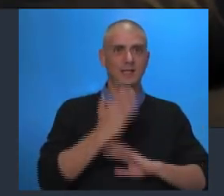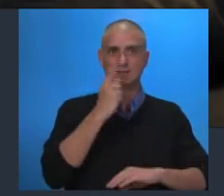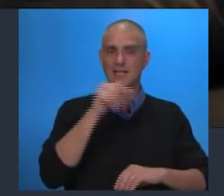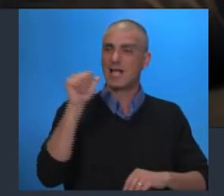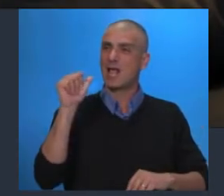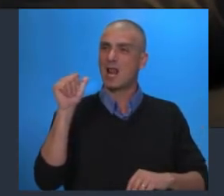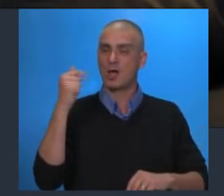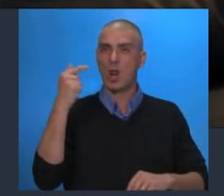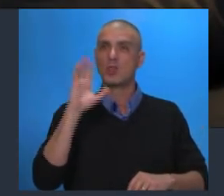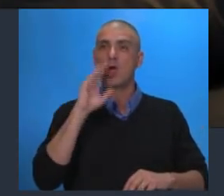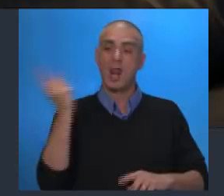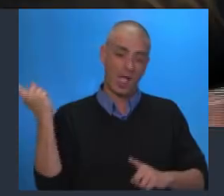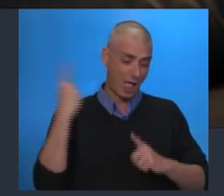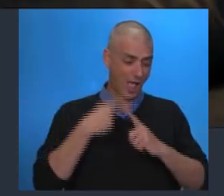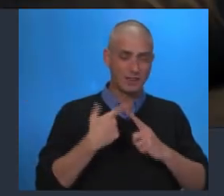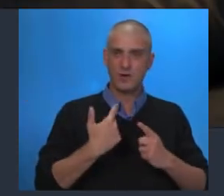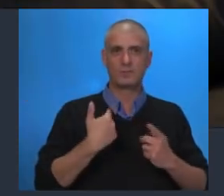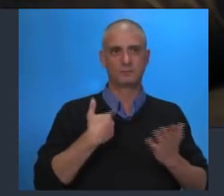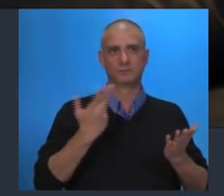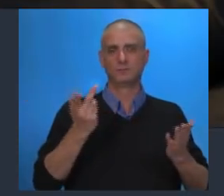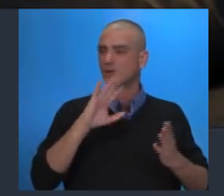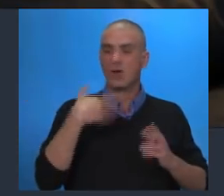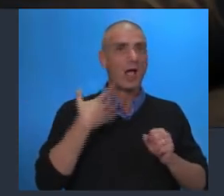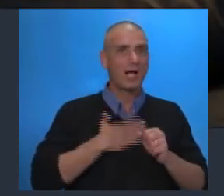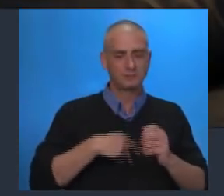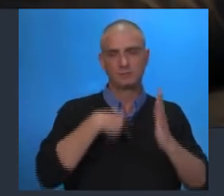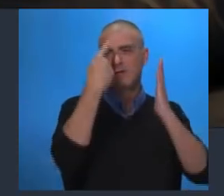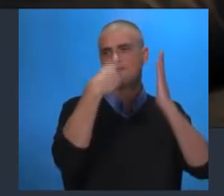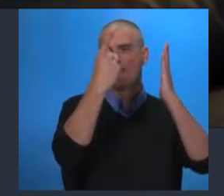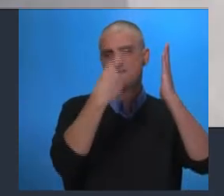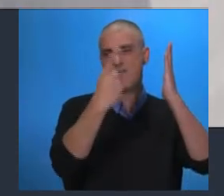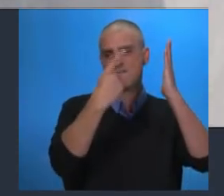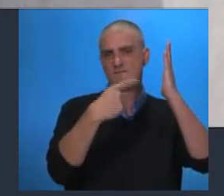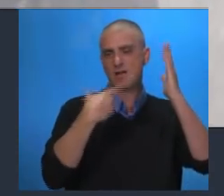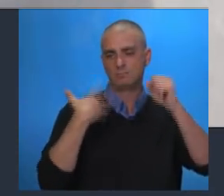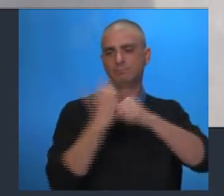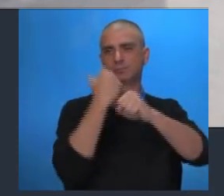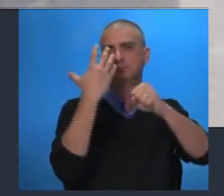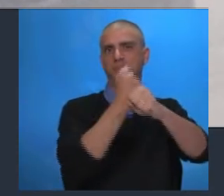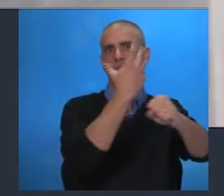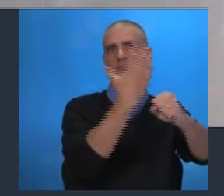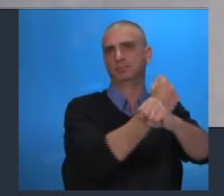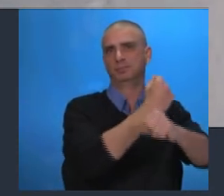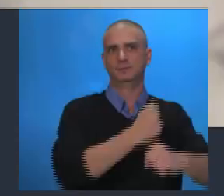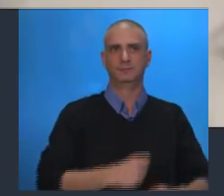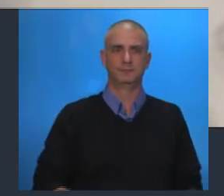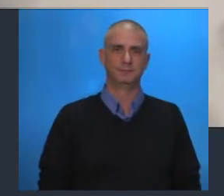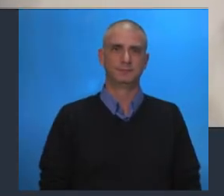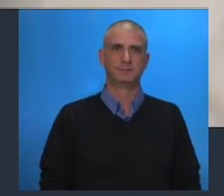הזה, סימנתי וי על כל מטרה שרציתי ושאפתי וחלמתי להגיע אליה. תכבד לי